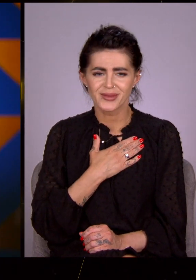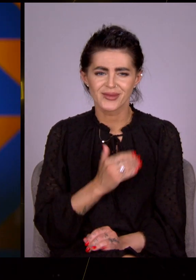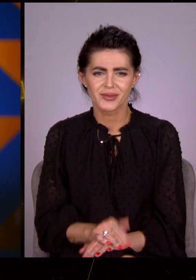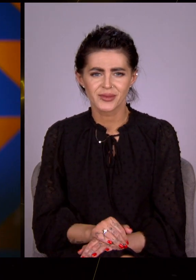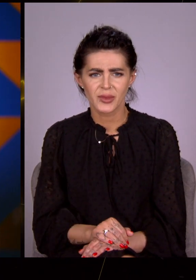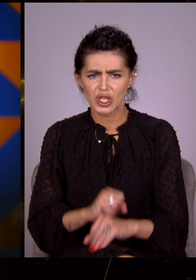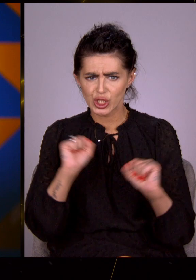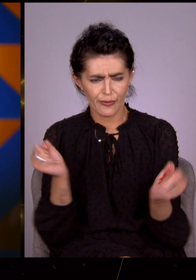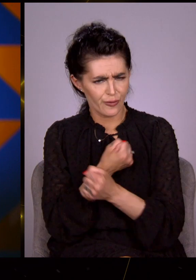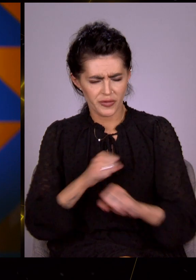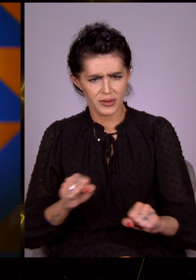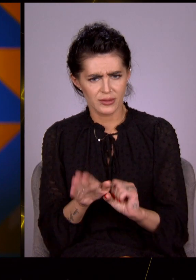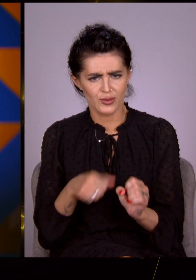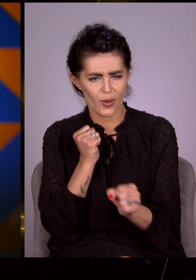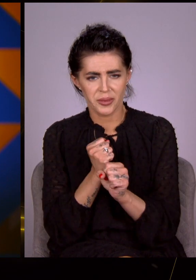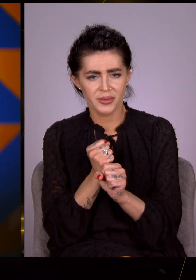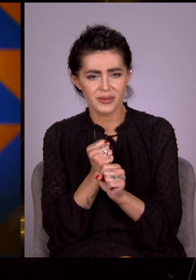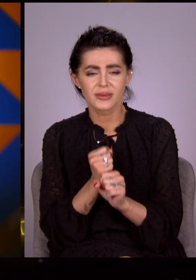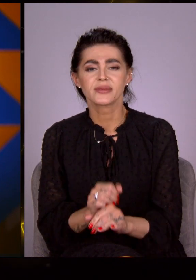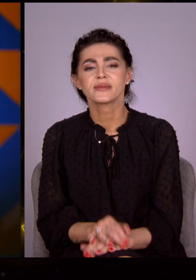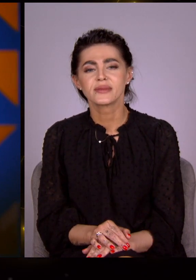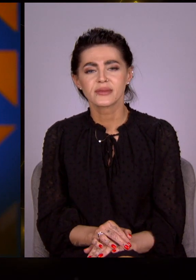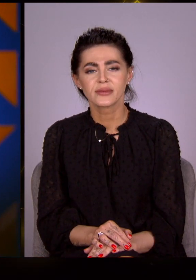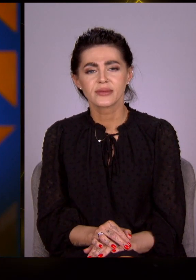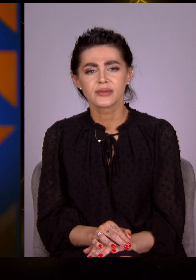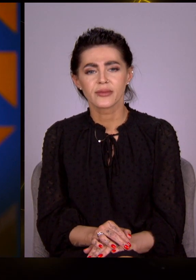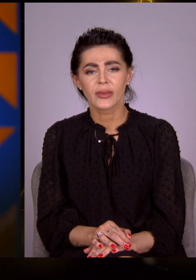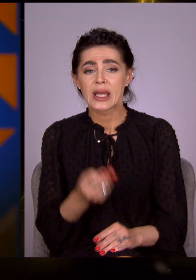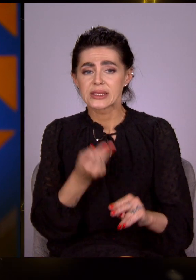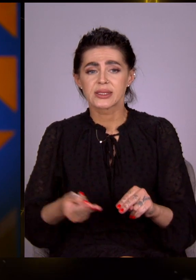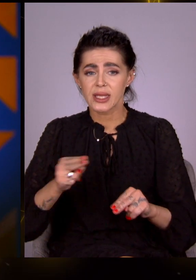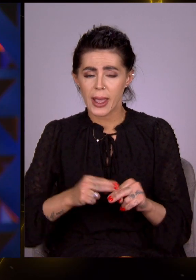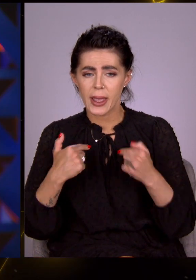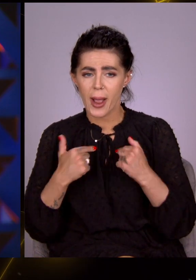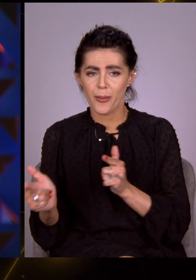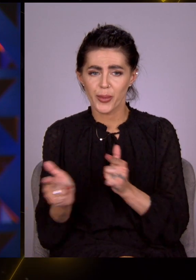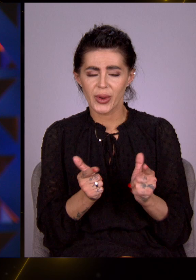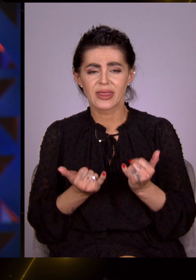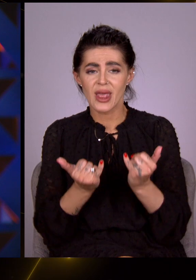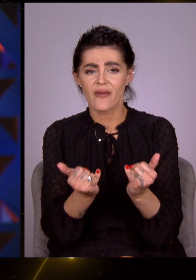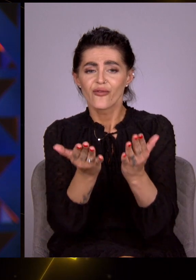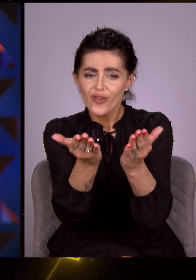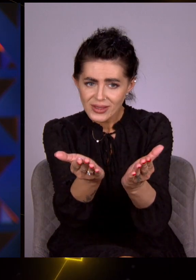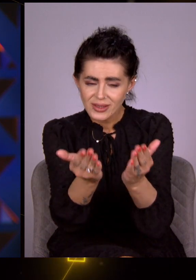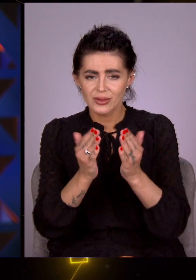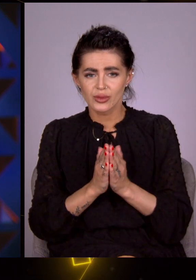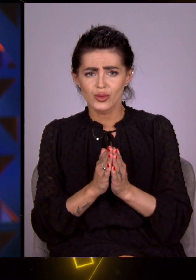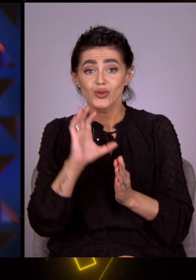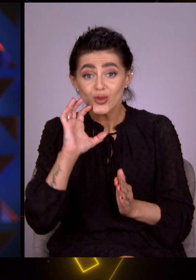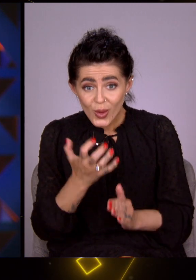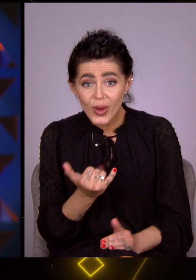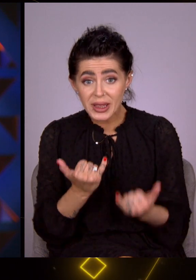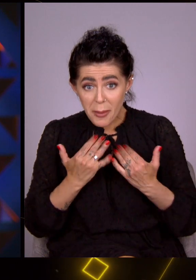ти його зробила? Давай далі розкажи. А це я приготовила для вас. Для мене?